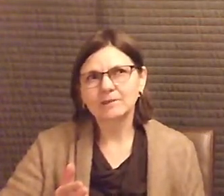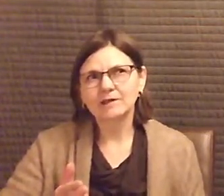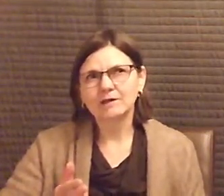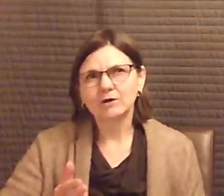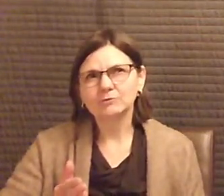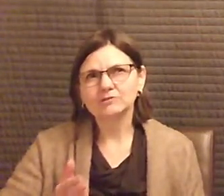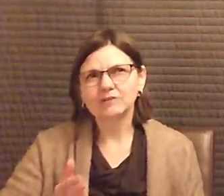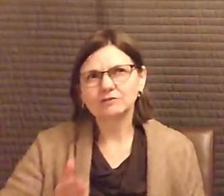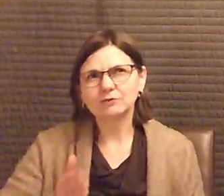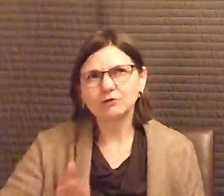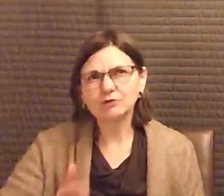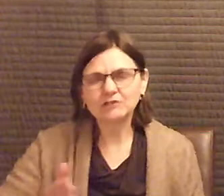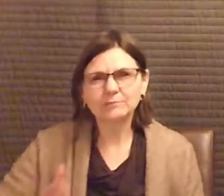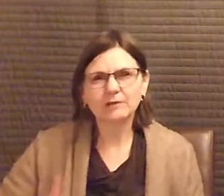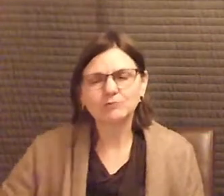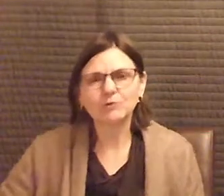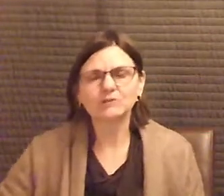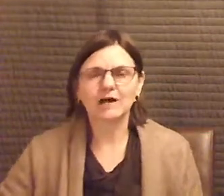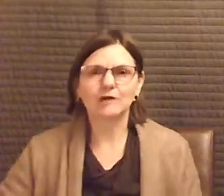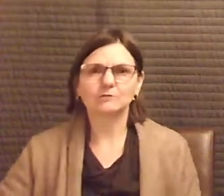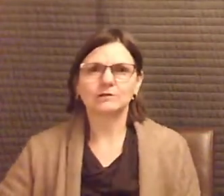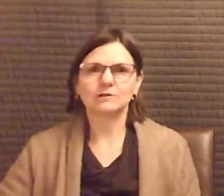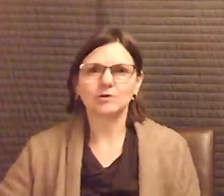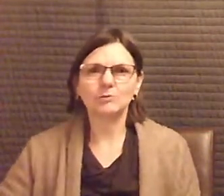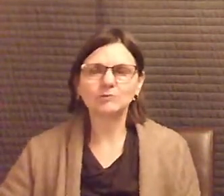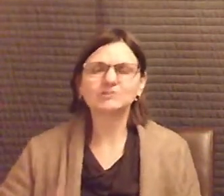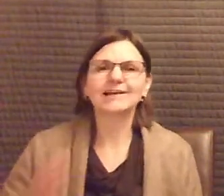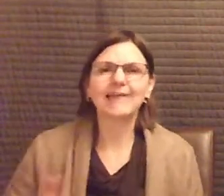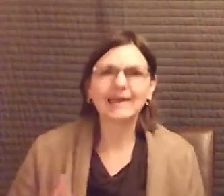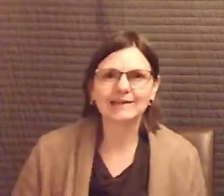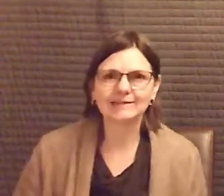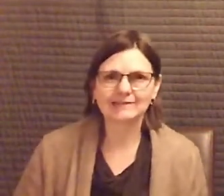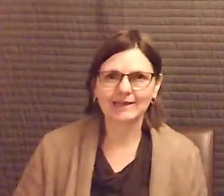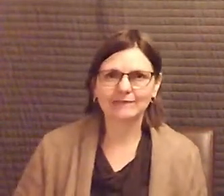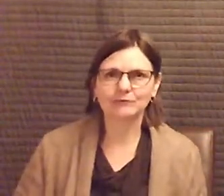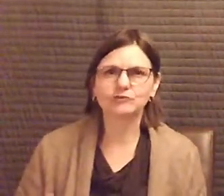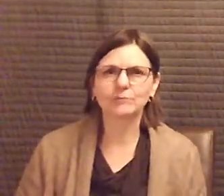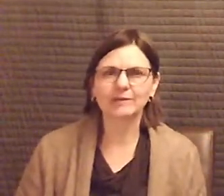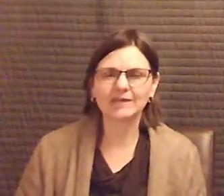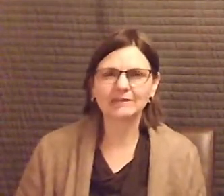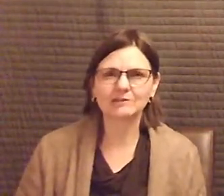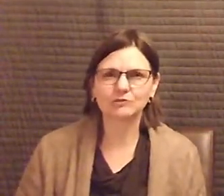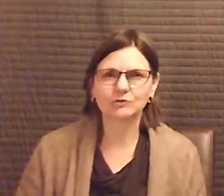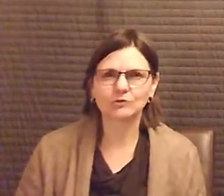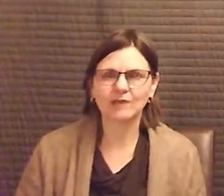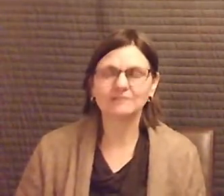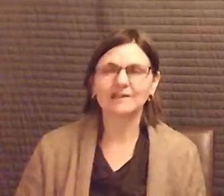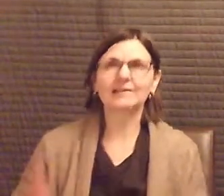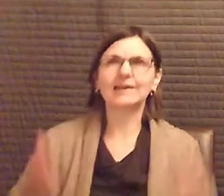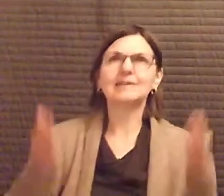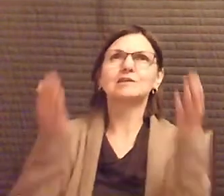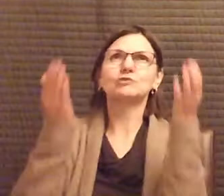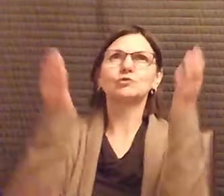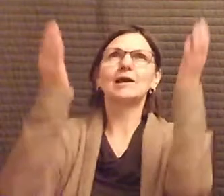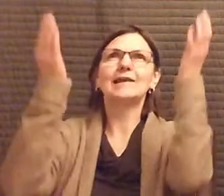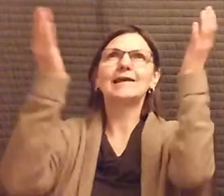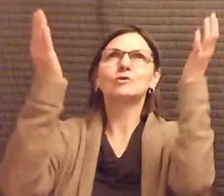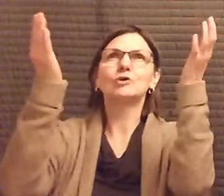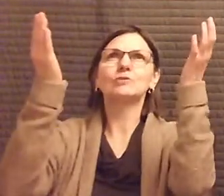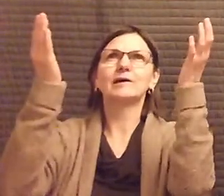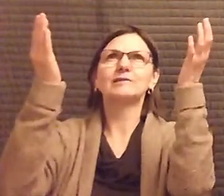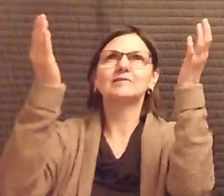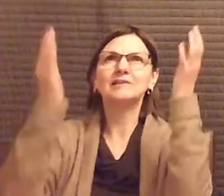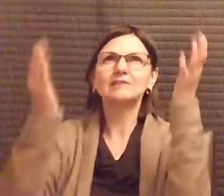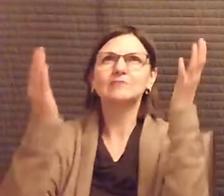ons dat verlossingsplan voor te houden om ons de gelegenheid te geven ons te bekeren dat u een te erkennen dat u alleen